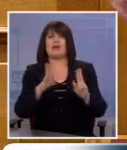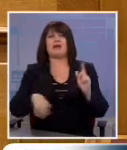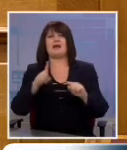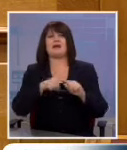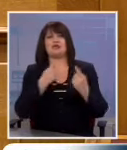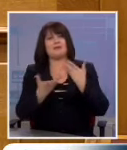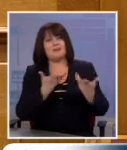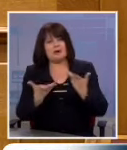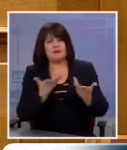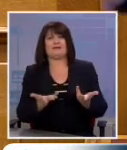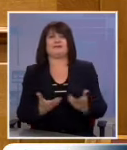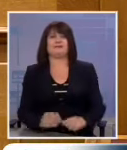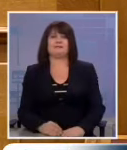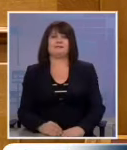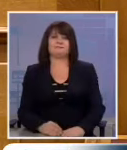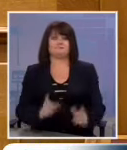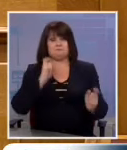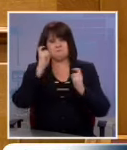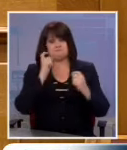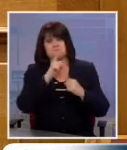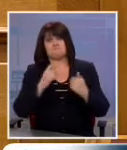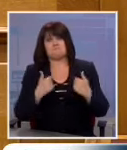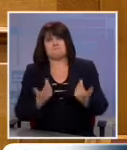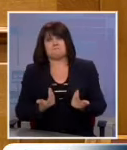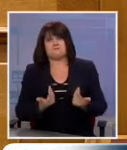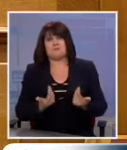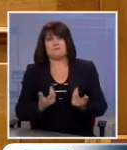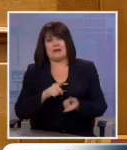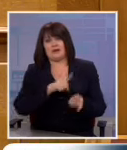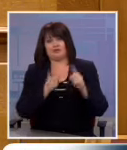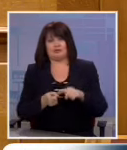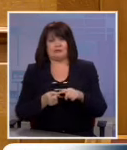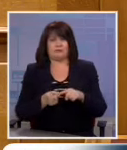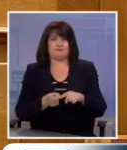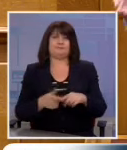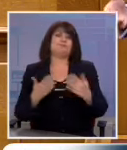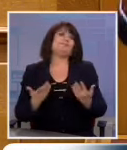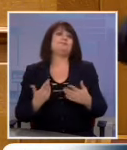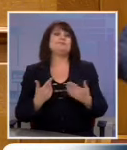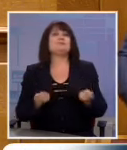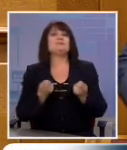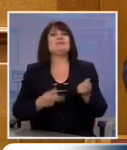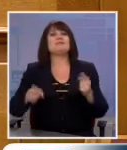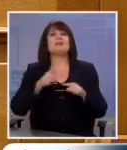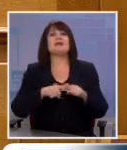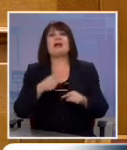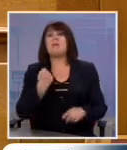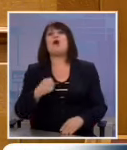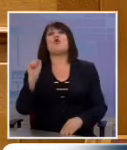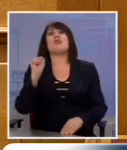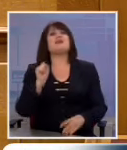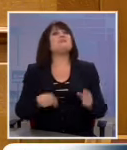να διαπραγματευτείτε. Και διερωτώ με όμως και το αντίστροφο. Και τι θα σας προσθέσει το όχι?